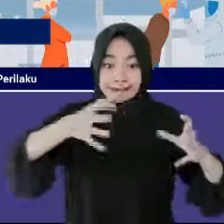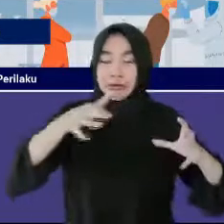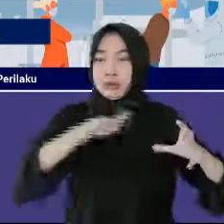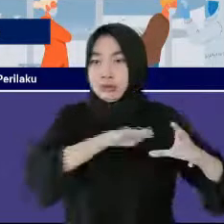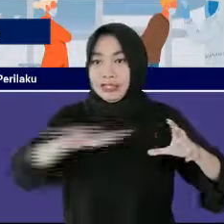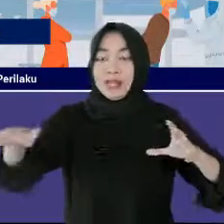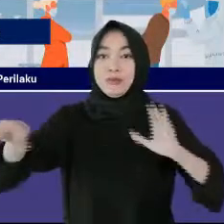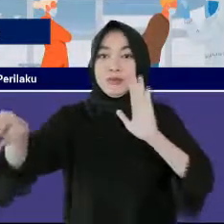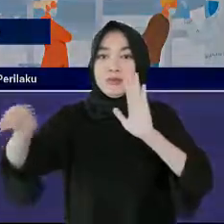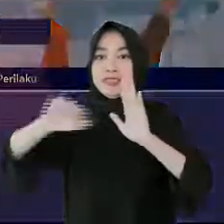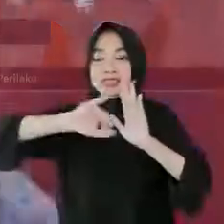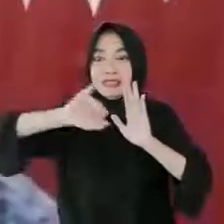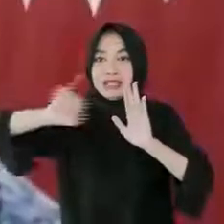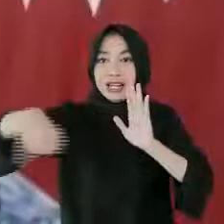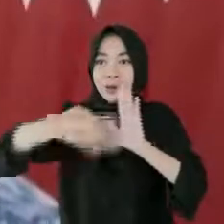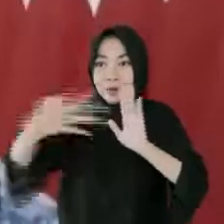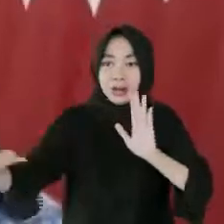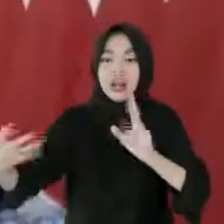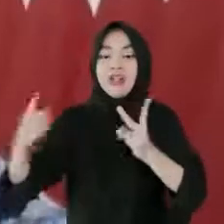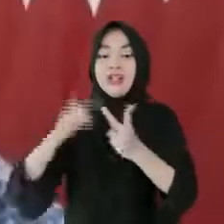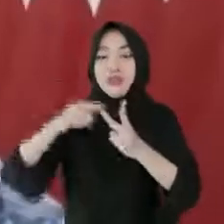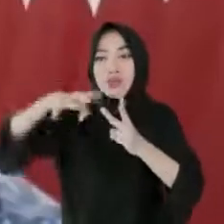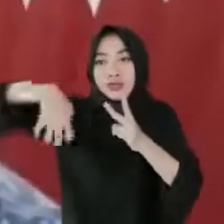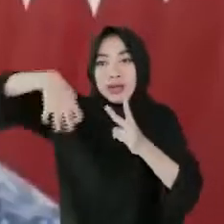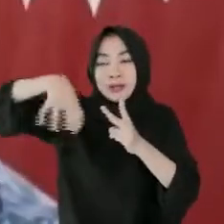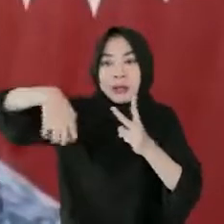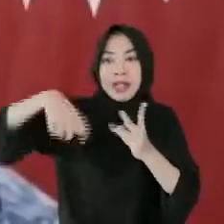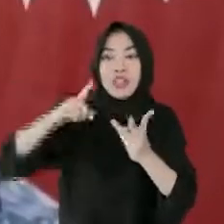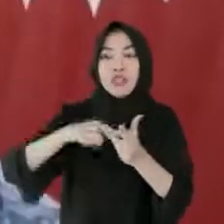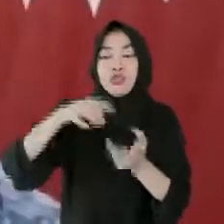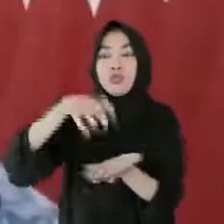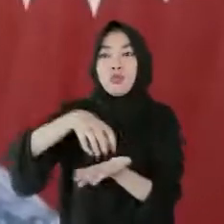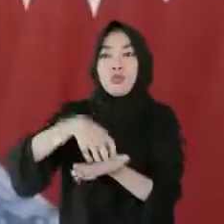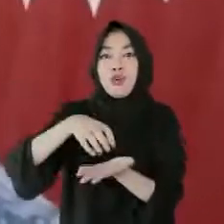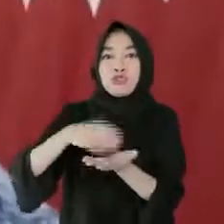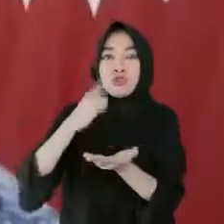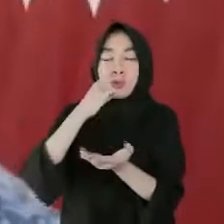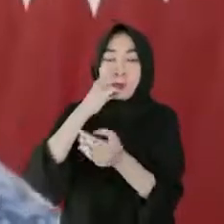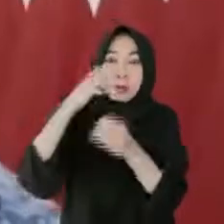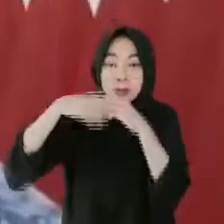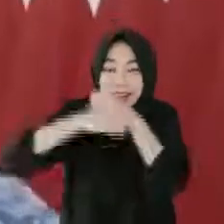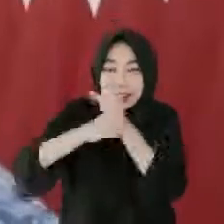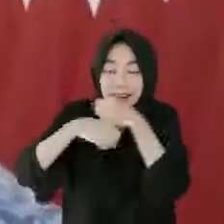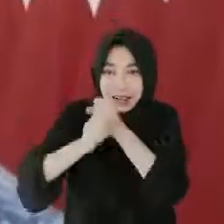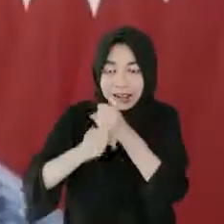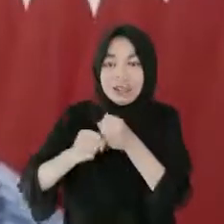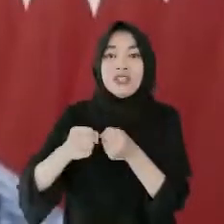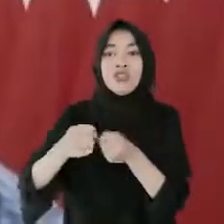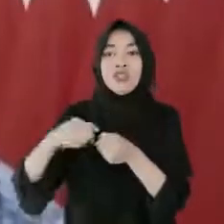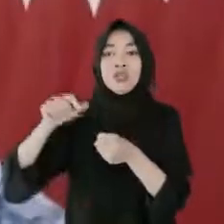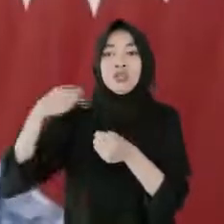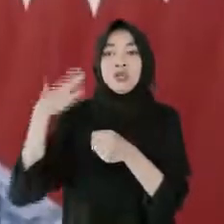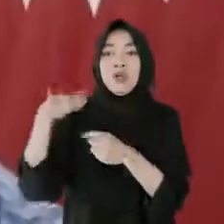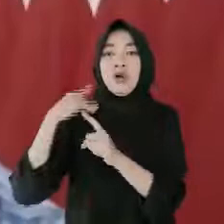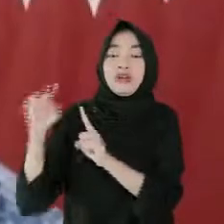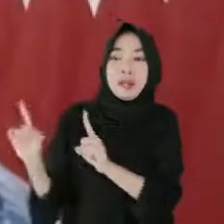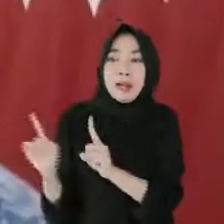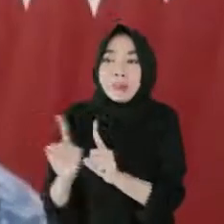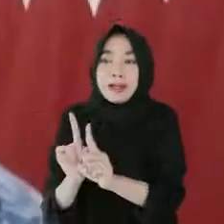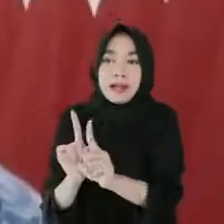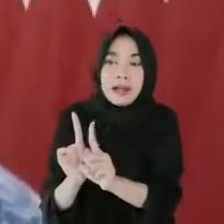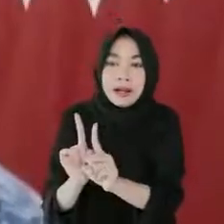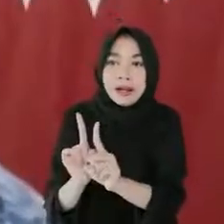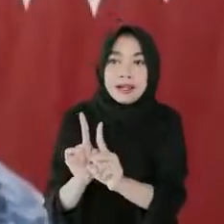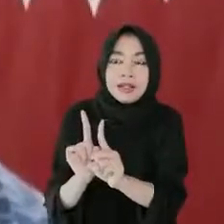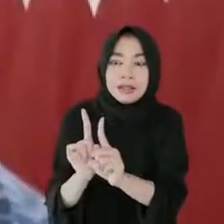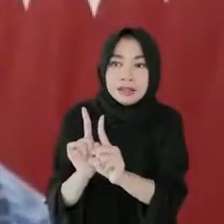Peter kemudian juga ke Mimika juga aktivasi posko terus pendampingan ya pendampingan untuk